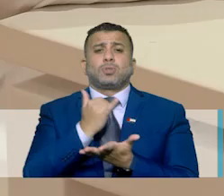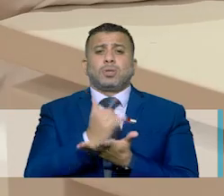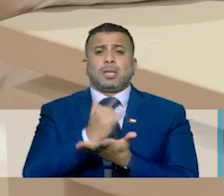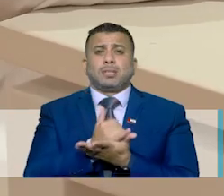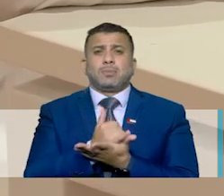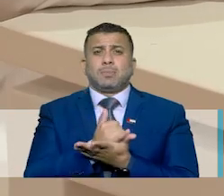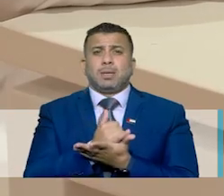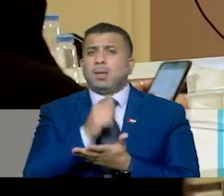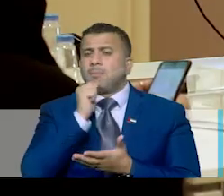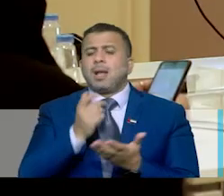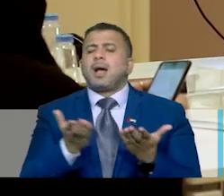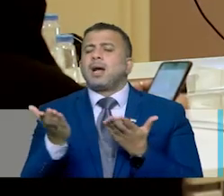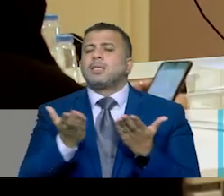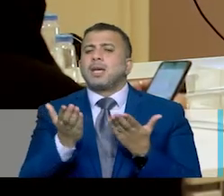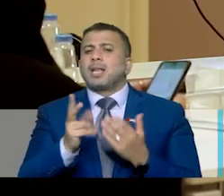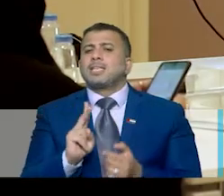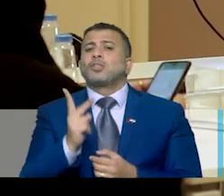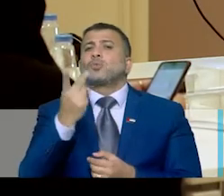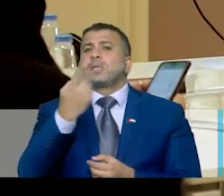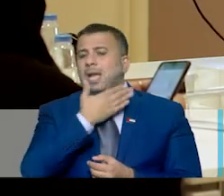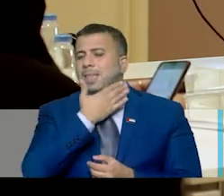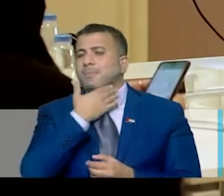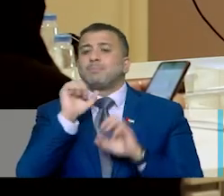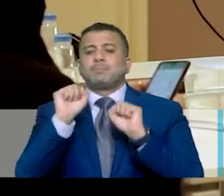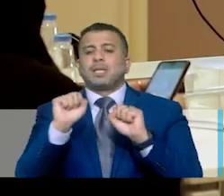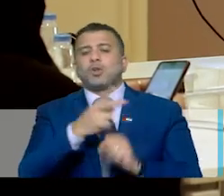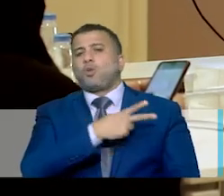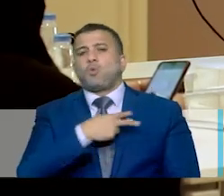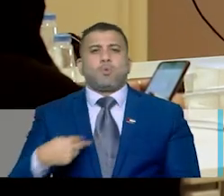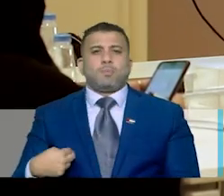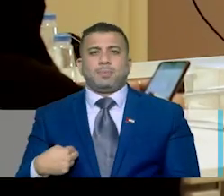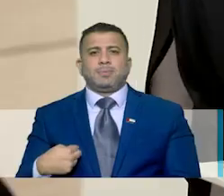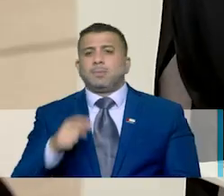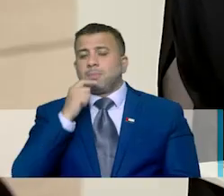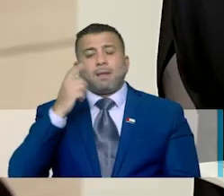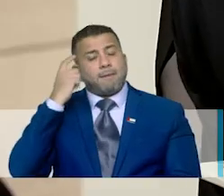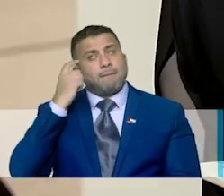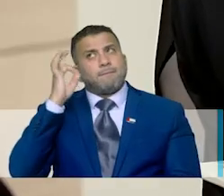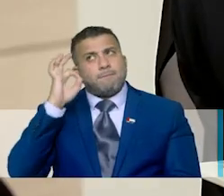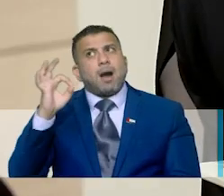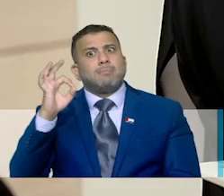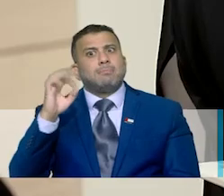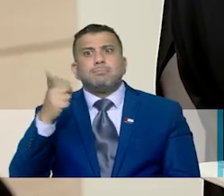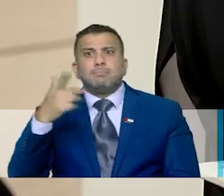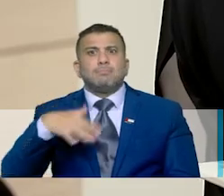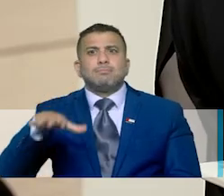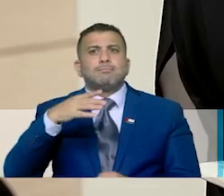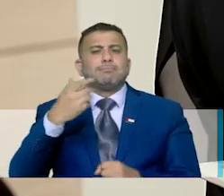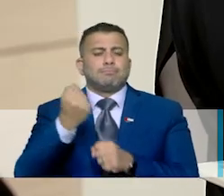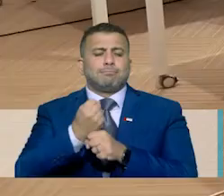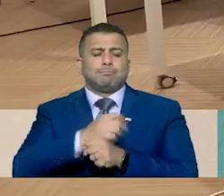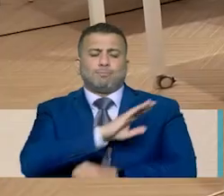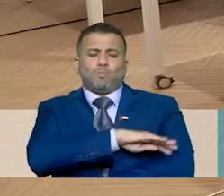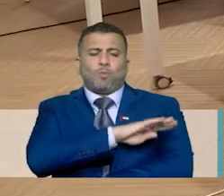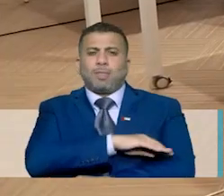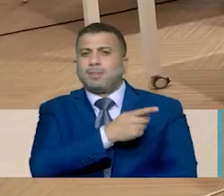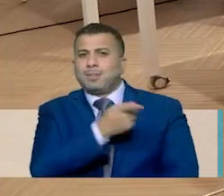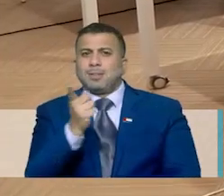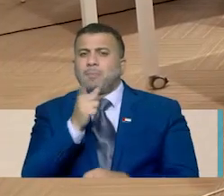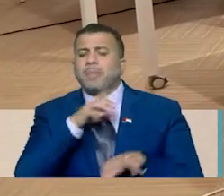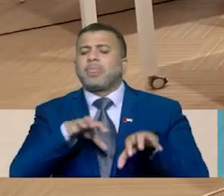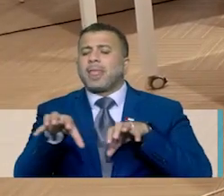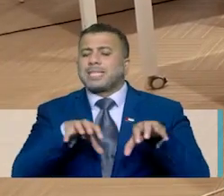ومسؤولياتهم في إدارة وتطوير الخدمات الحكومية بجانب صقل مهارات المنتسبين، وذلك